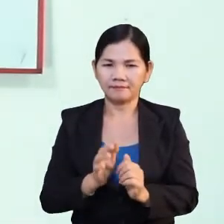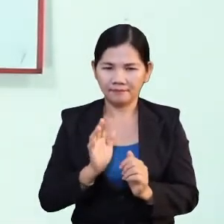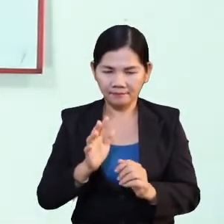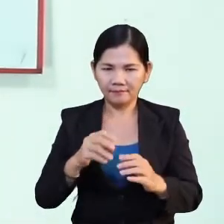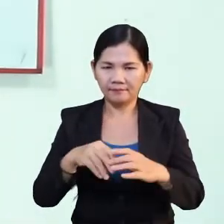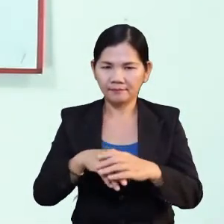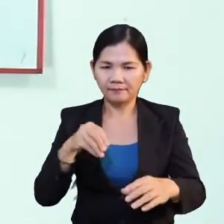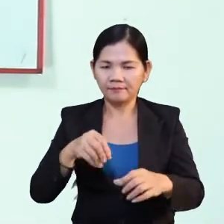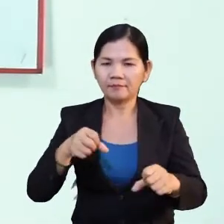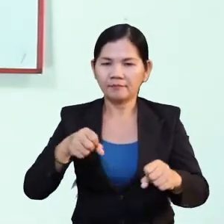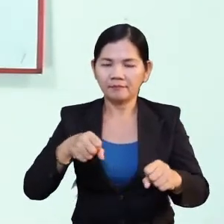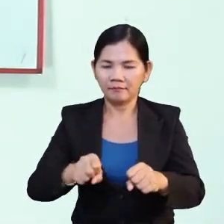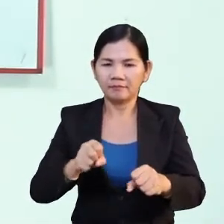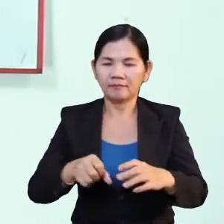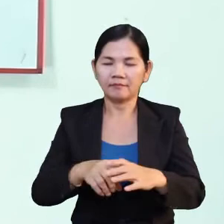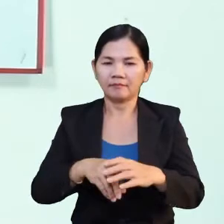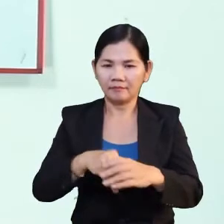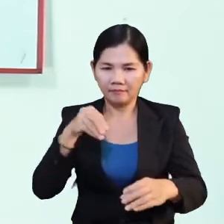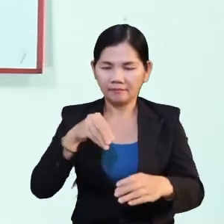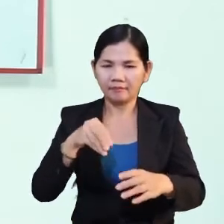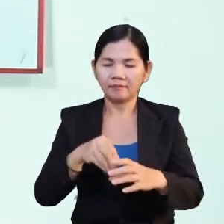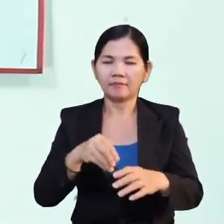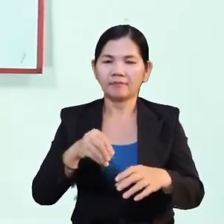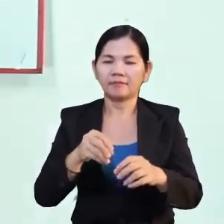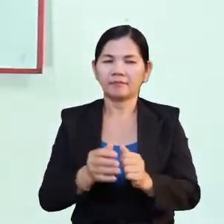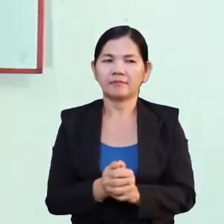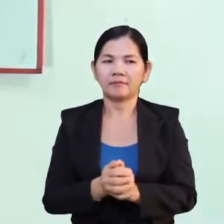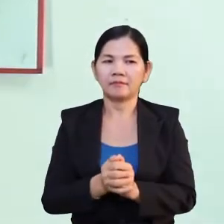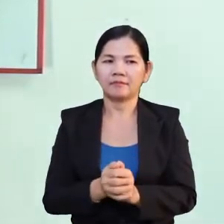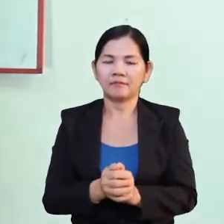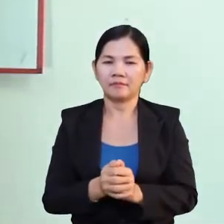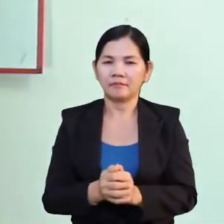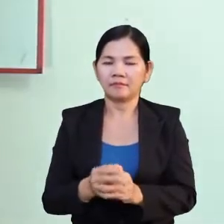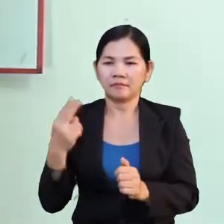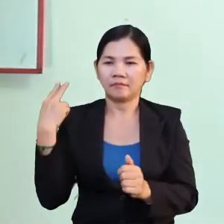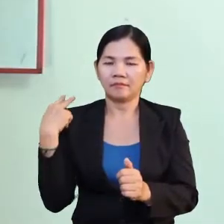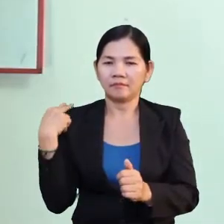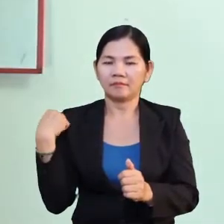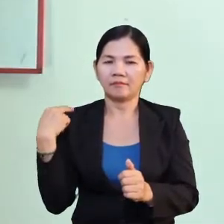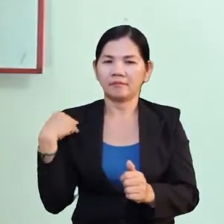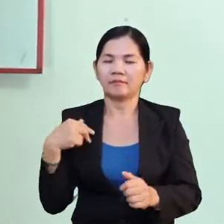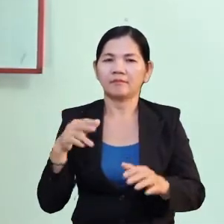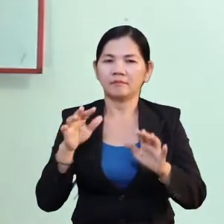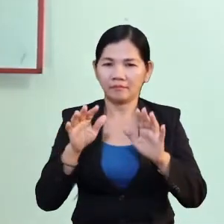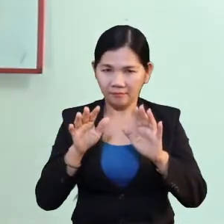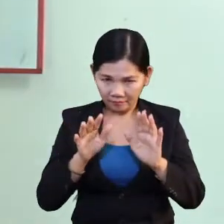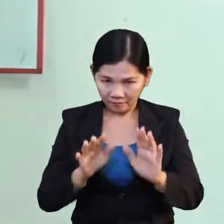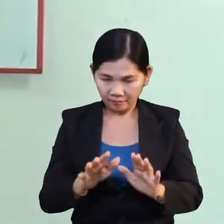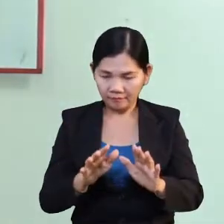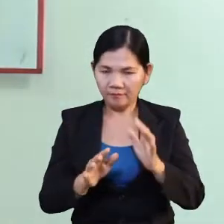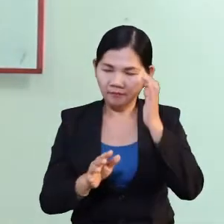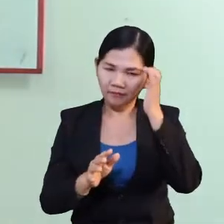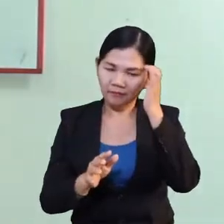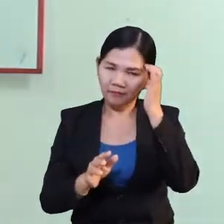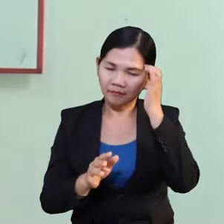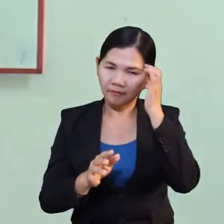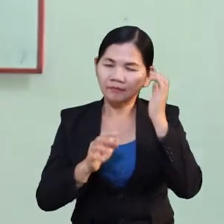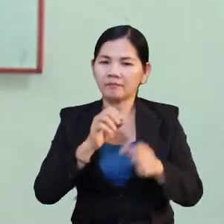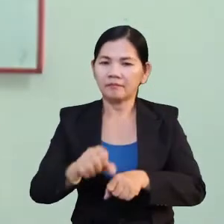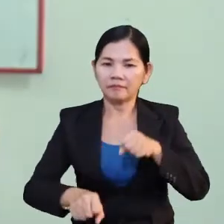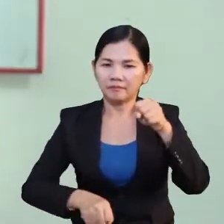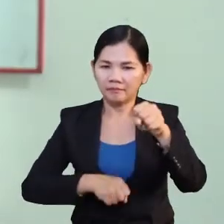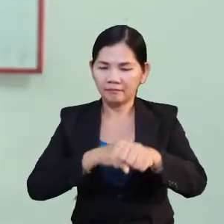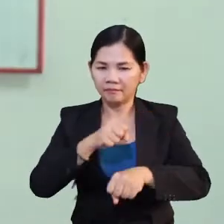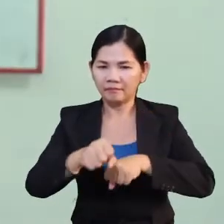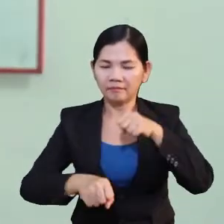ចាអញ្ចឹងគឺឃើញពណ៌លឿងឃើញពណ៌លឿងនេះគឺកូនត្រៀមចាអញ្ចឹងបើកូនជីកកង់ឲ្យកូនត្រៀម